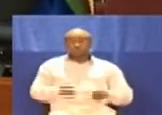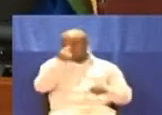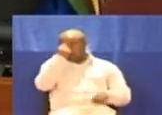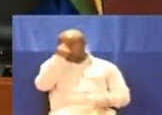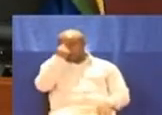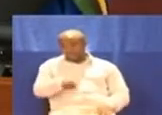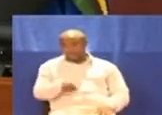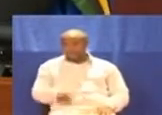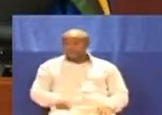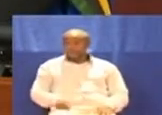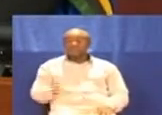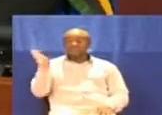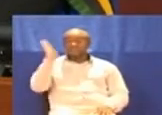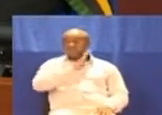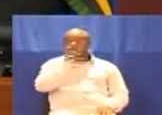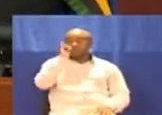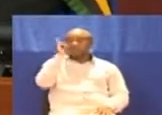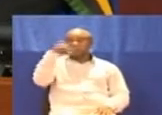Ijumaa